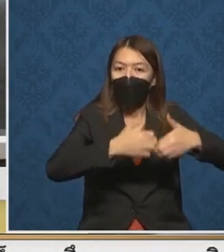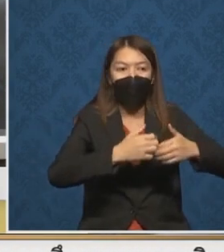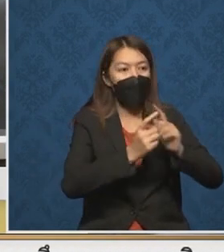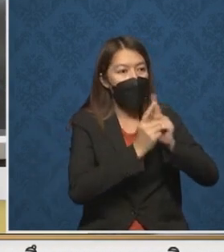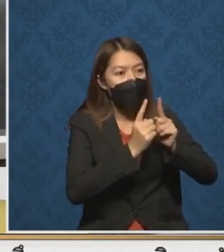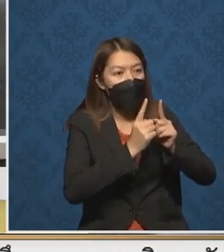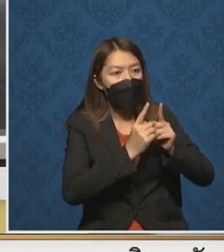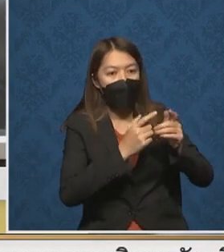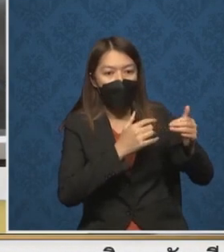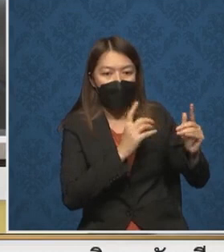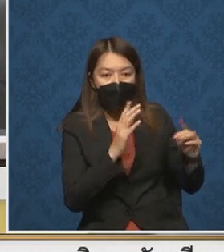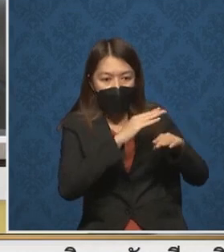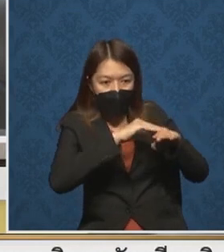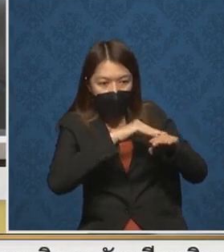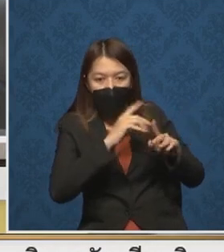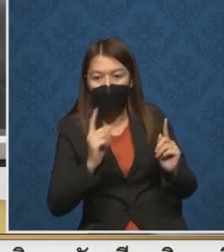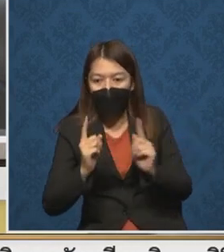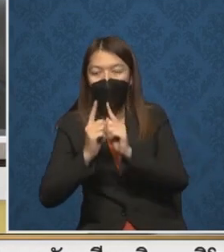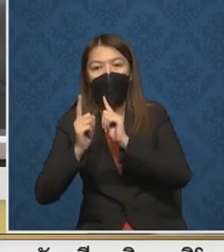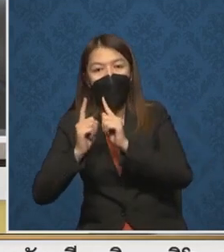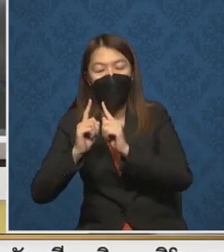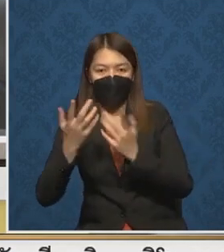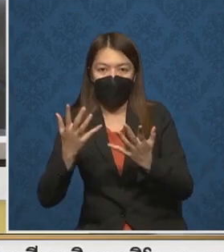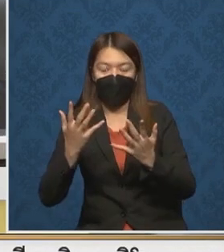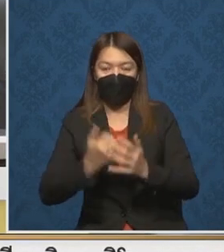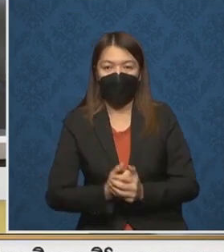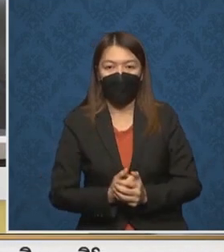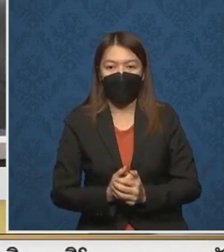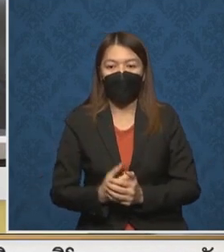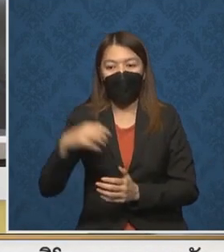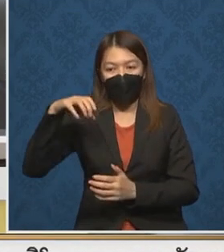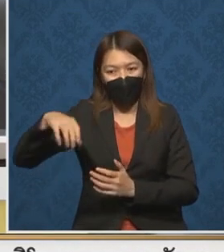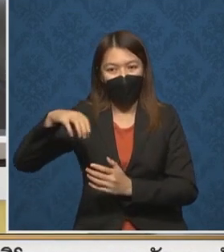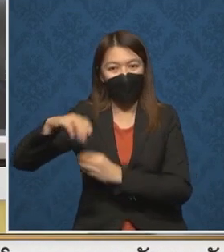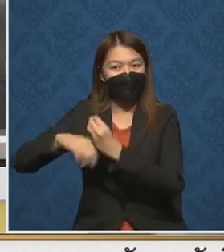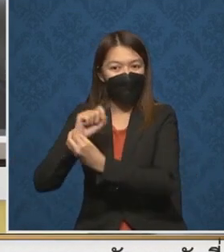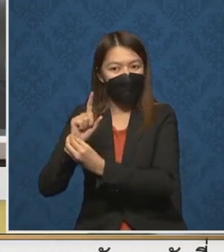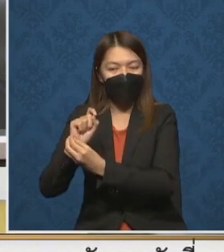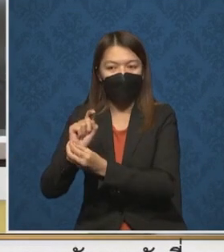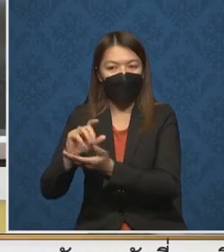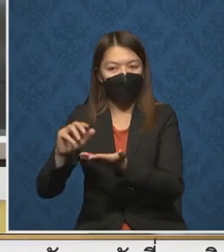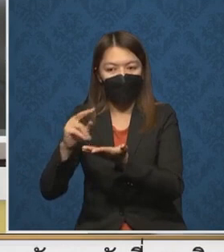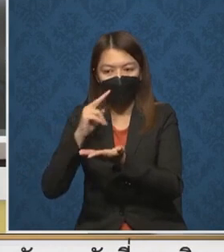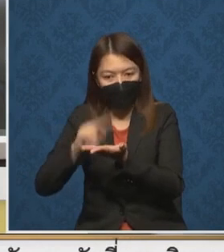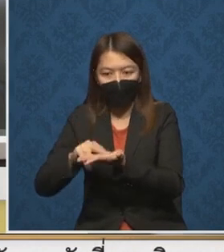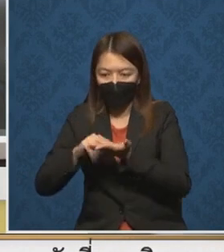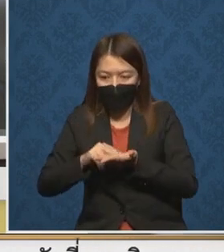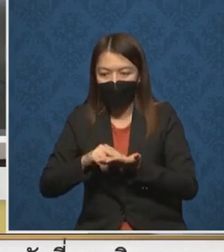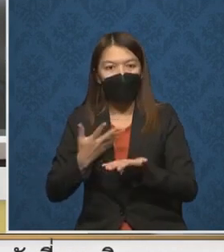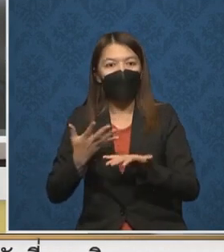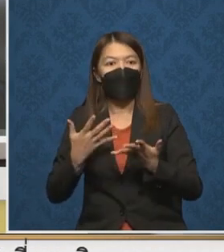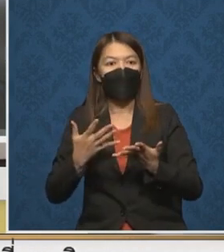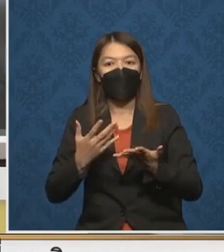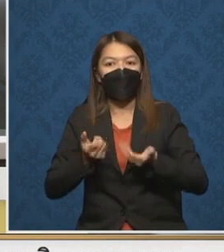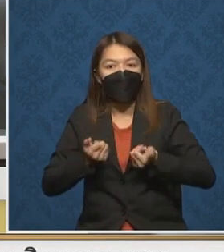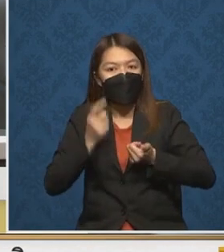านจากสอบตรสำนังานเศรษกิจก็มีนัษื้ว่าไม่เคยได้รับเรื่องในการพิจนา